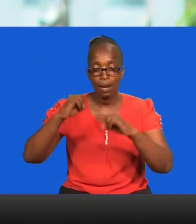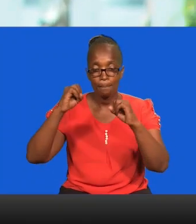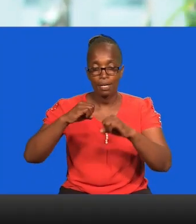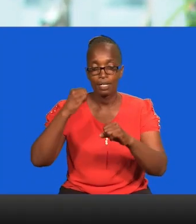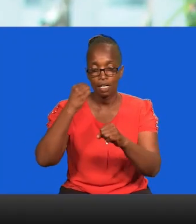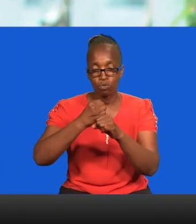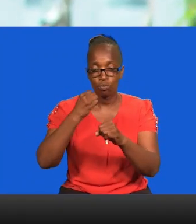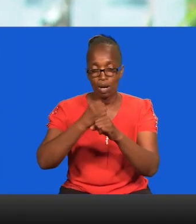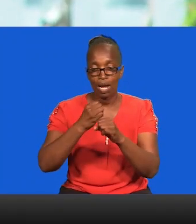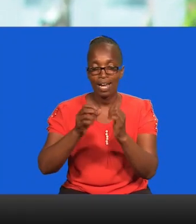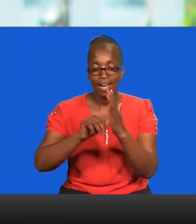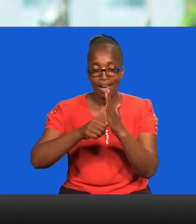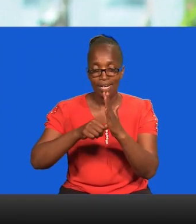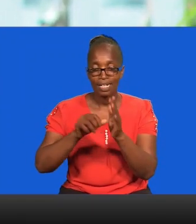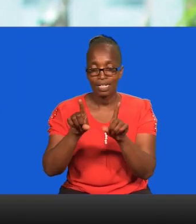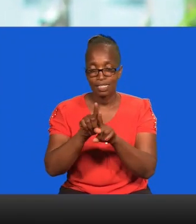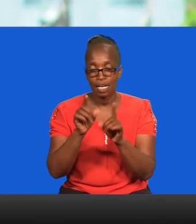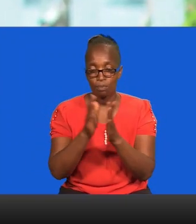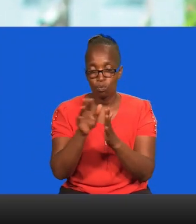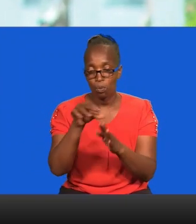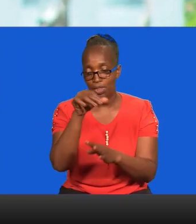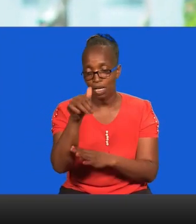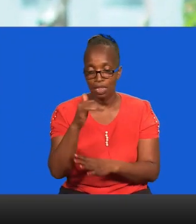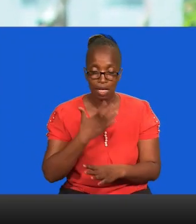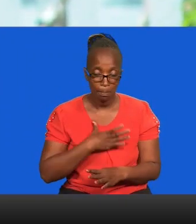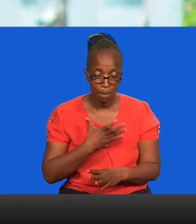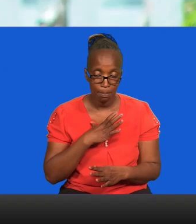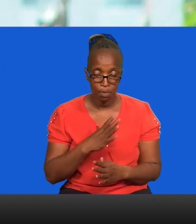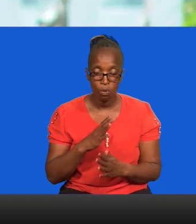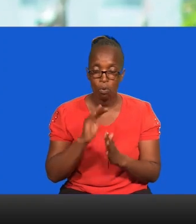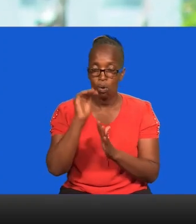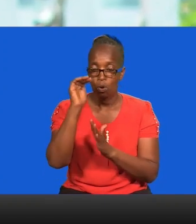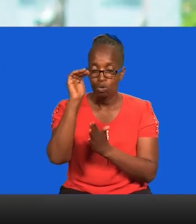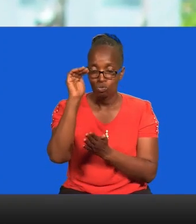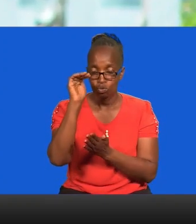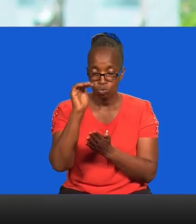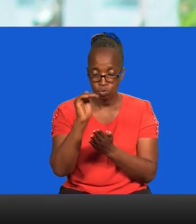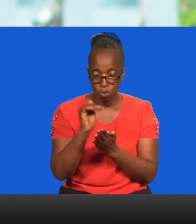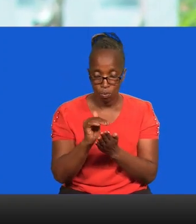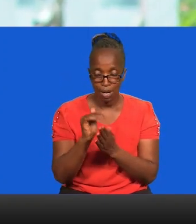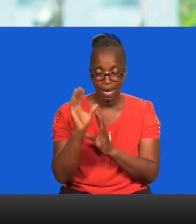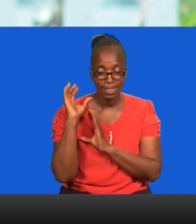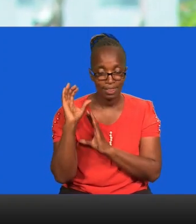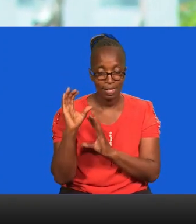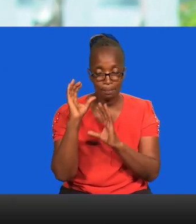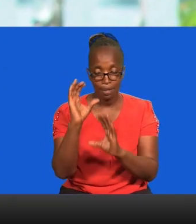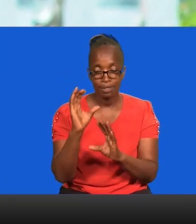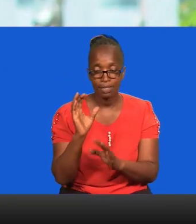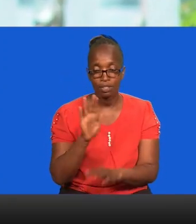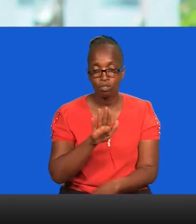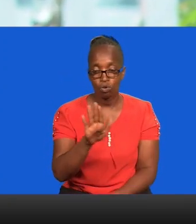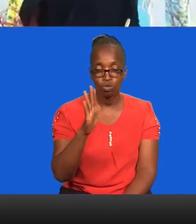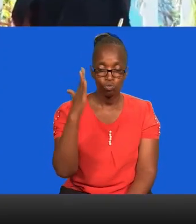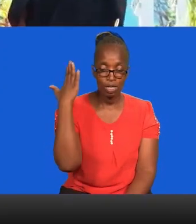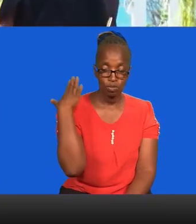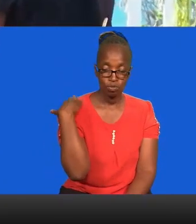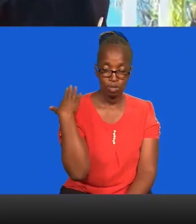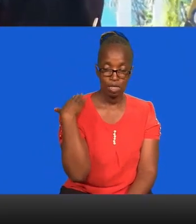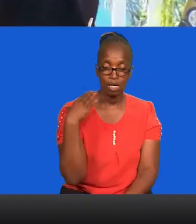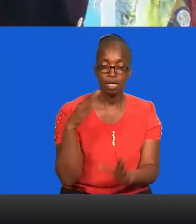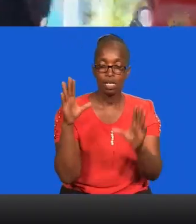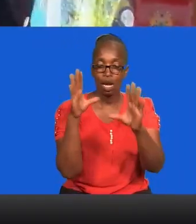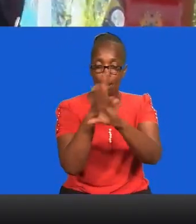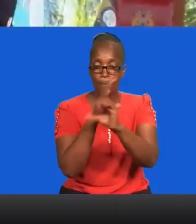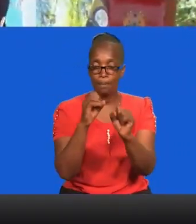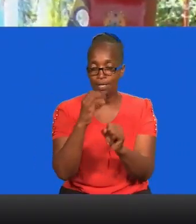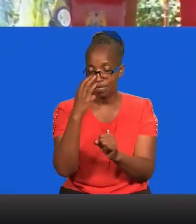hard together with the other colleagues to lighten the burden that you carry on your shoulders, Your Excellency. Rais